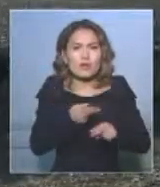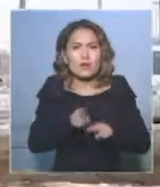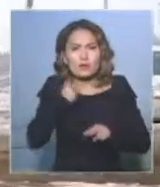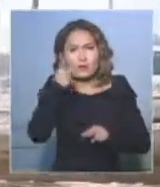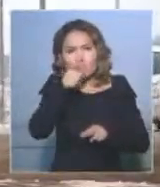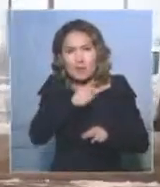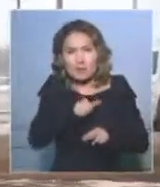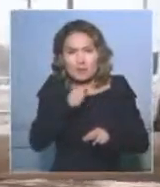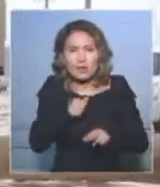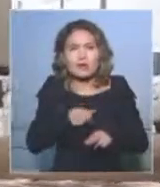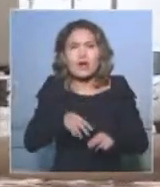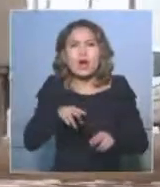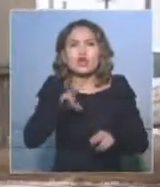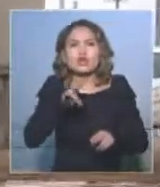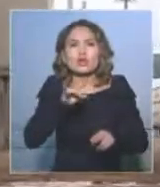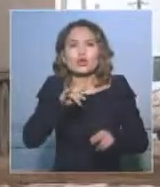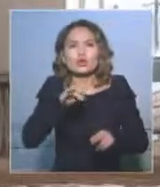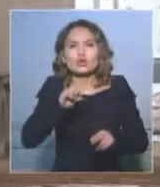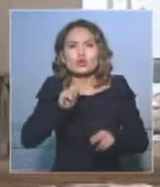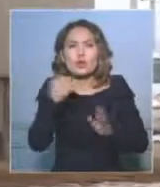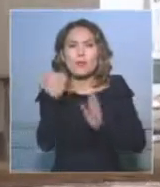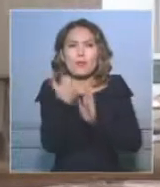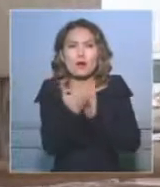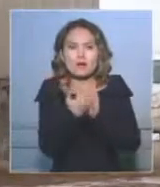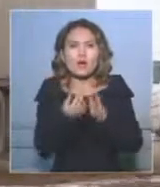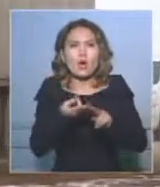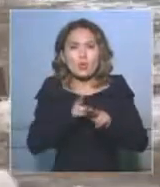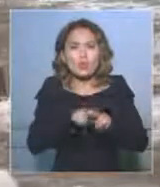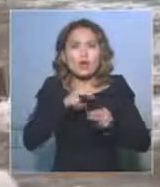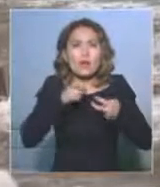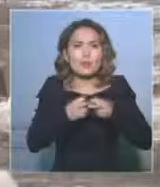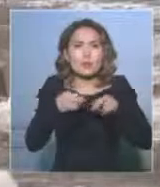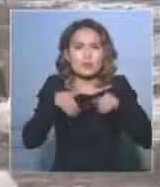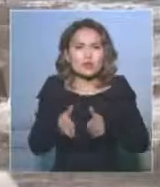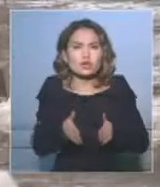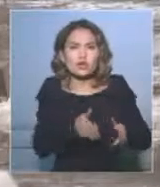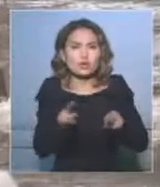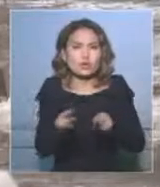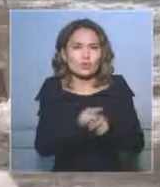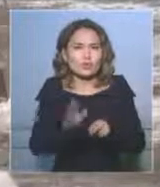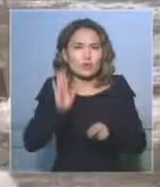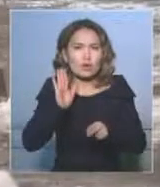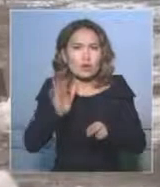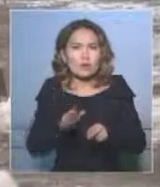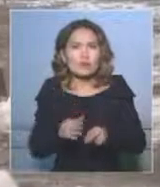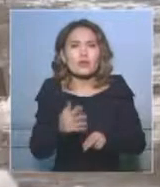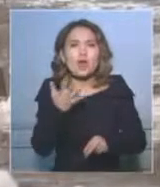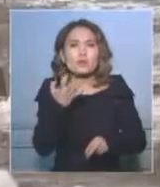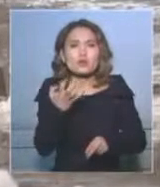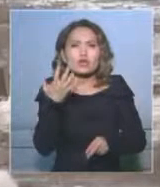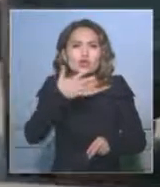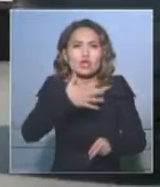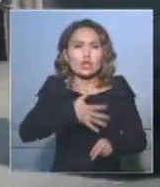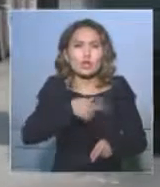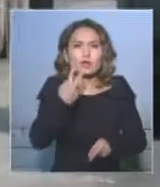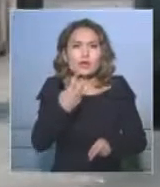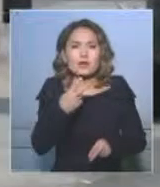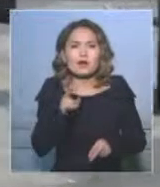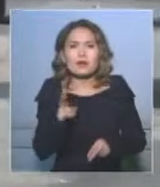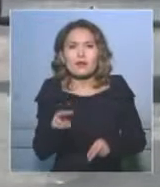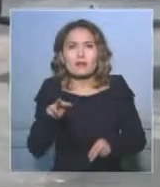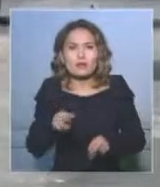бастап қолға алынған нұрлы жол бағдарламасы осы өзекті мәселенің оң шешілуіне ықпал етпек. Ұзындығы 552 шақырымдық жолдағы күрделі